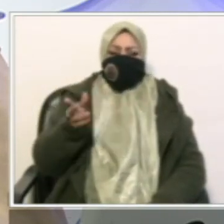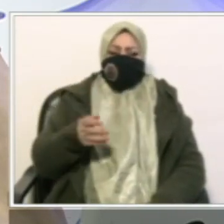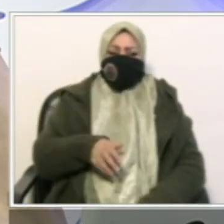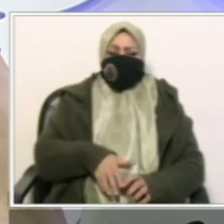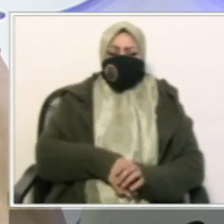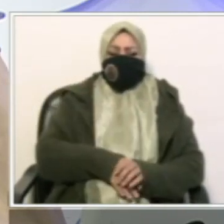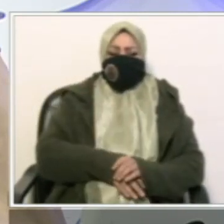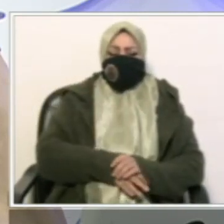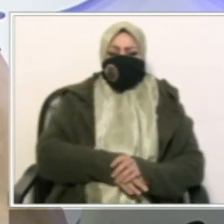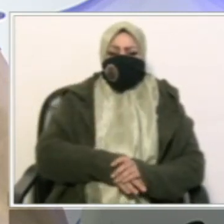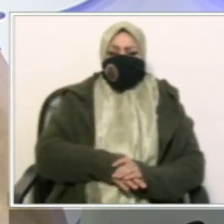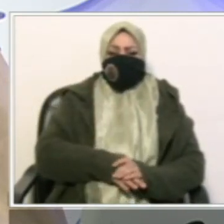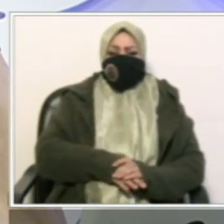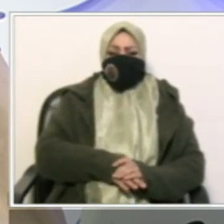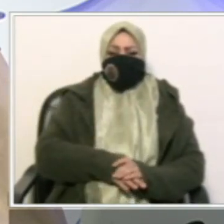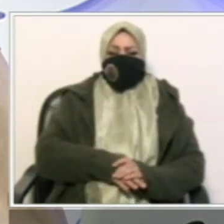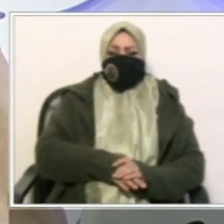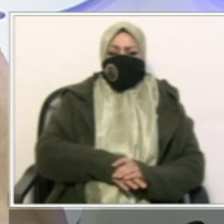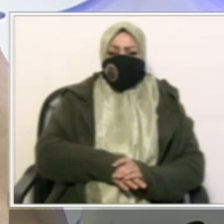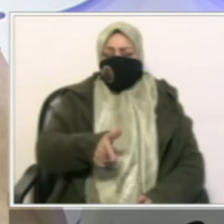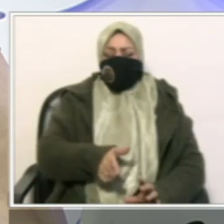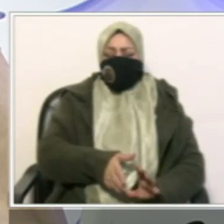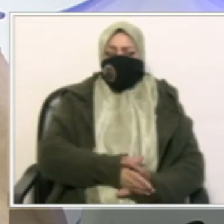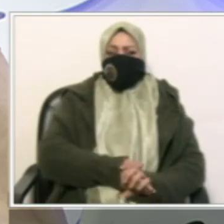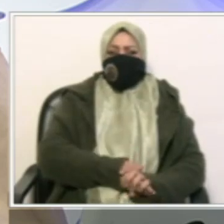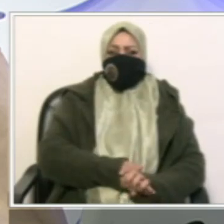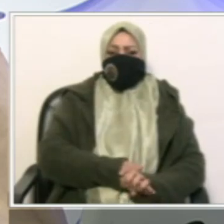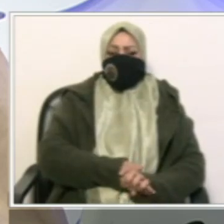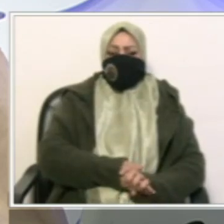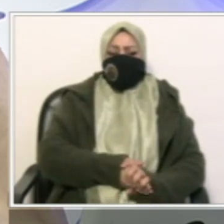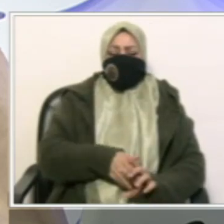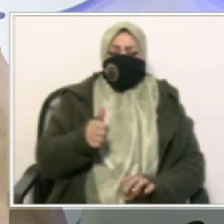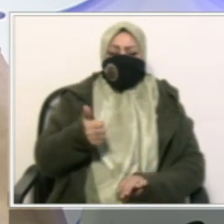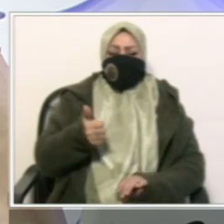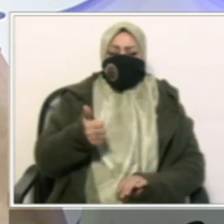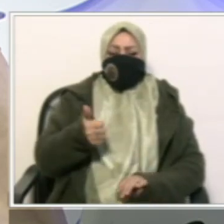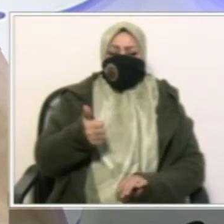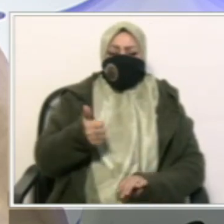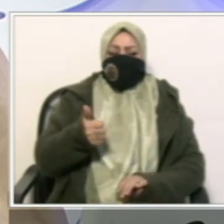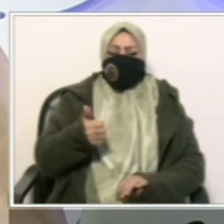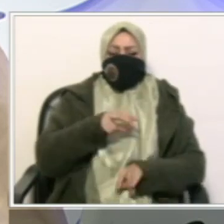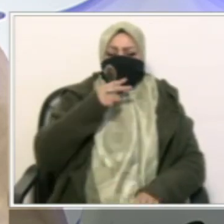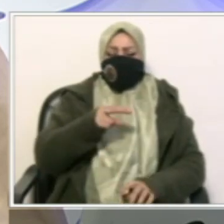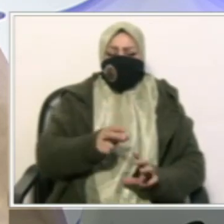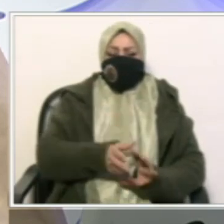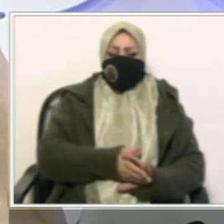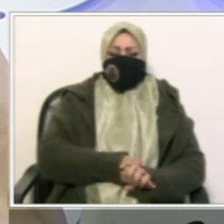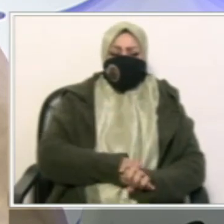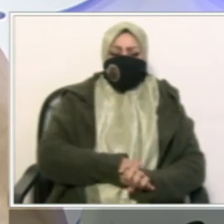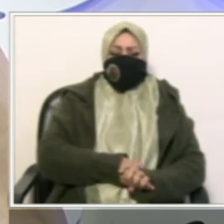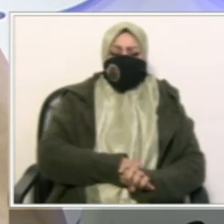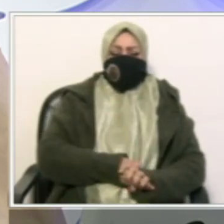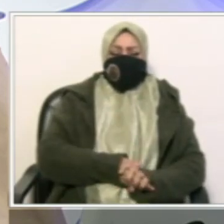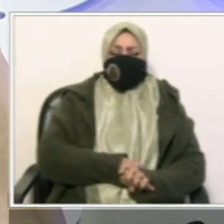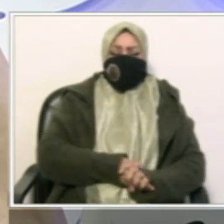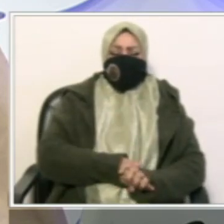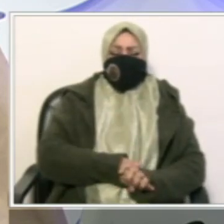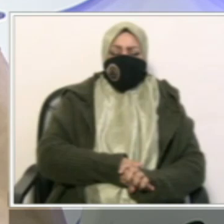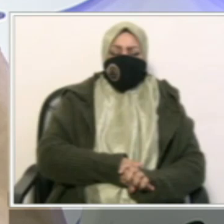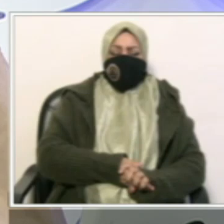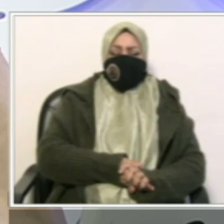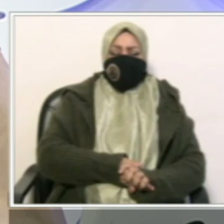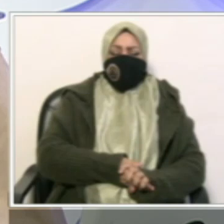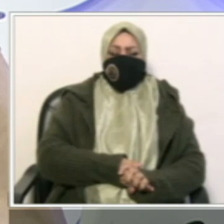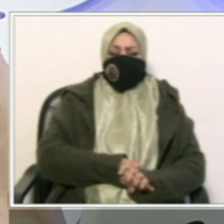الأخ إبراهيم من طرابلس يقول تناديه أمه وهو يصلي ويشعر